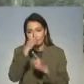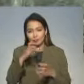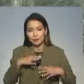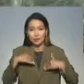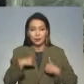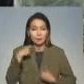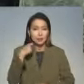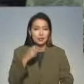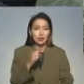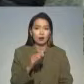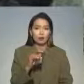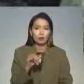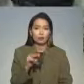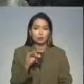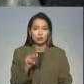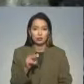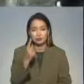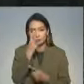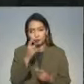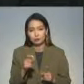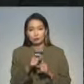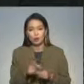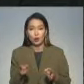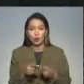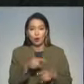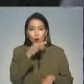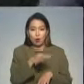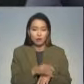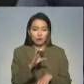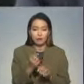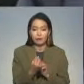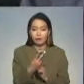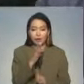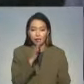Александр Вучич на этом фоне предложил привлекать к уголовной ответственности с 12 лет.